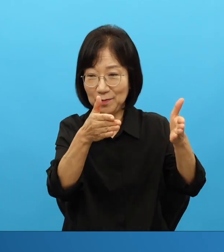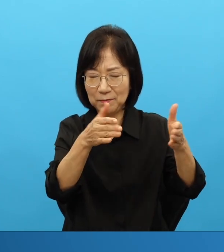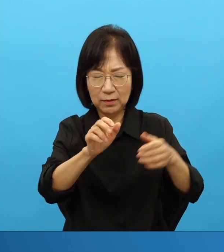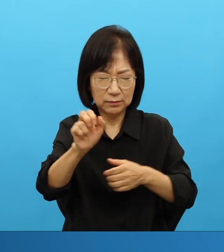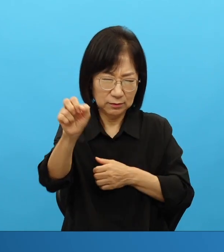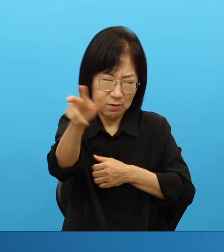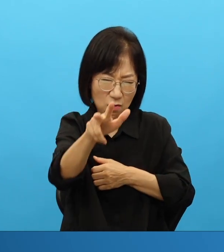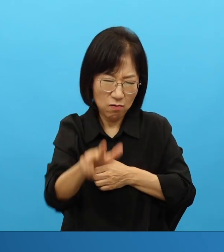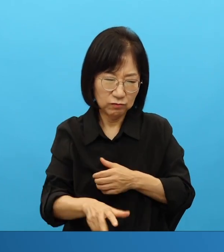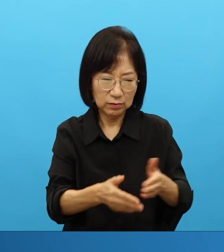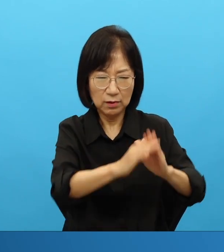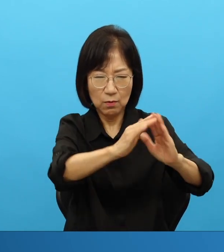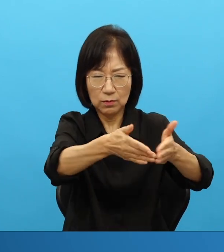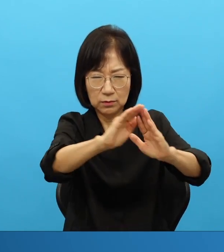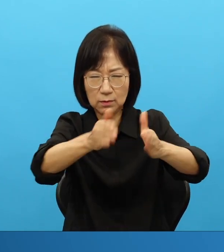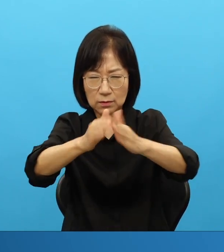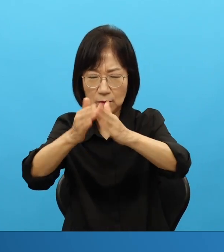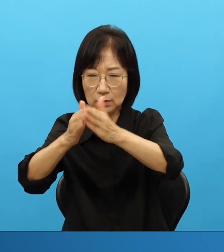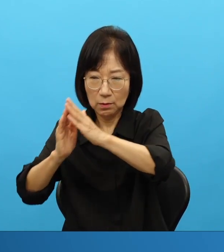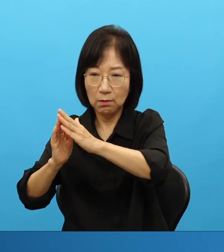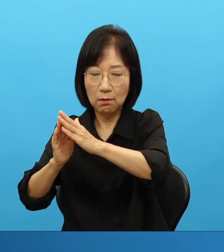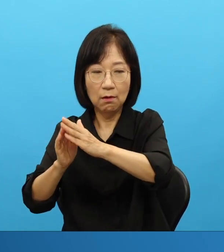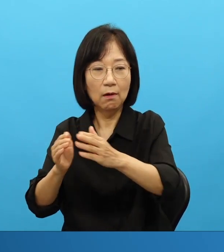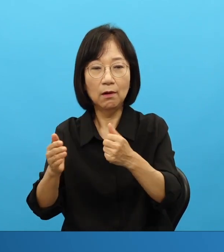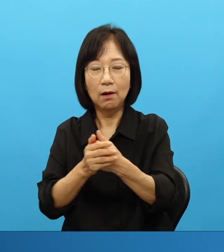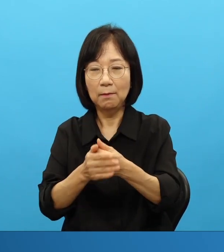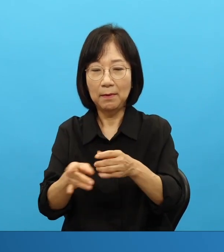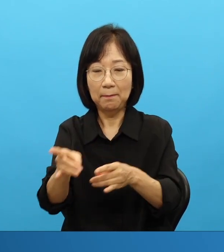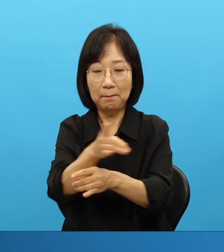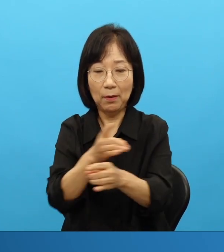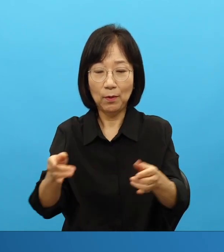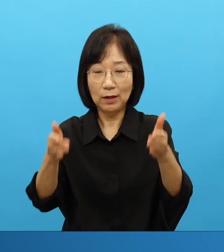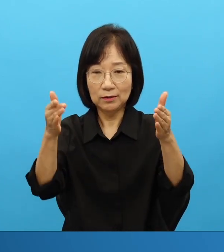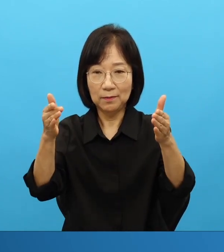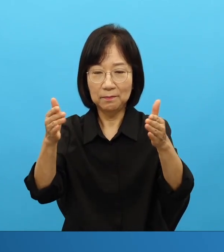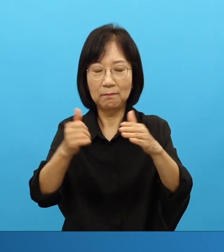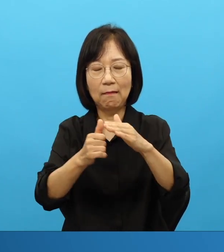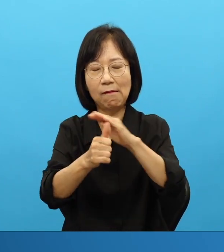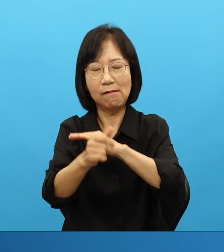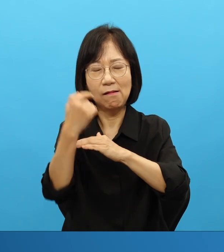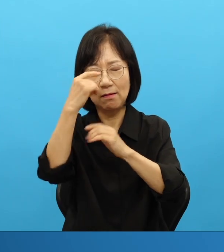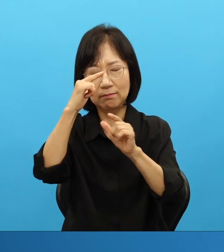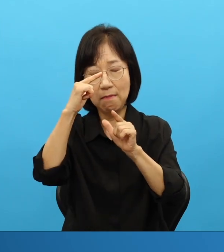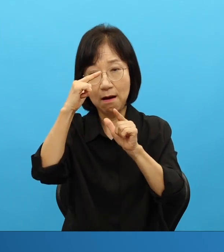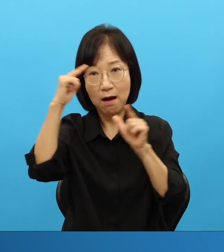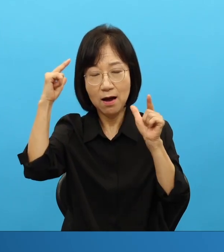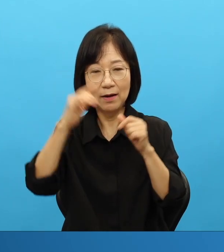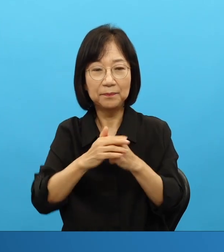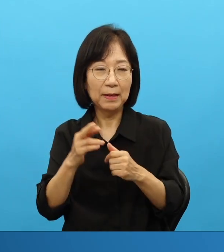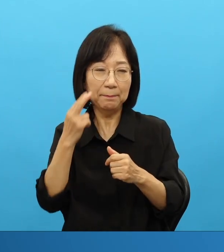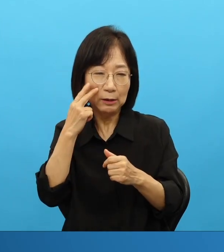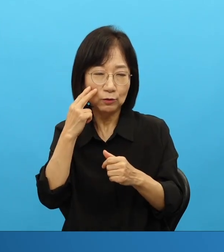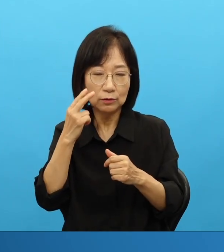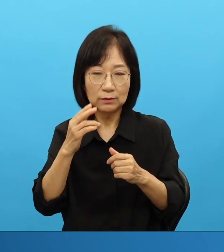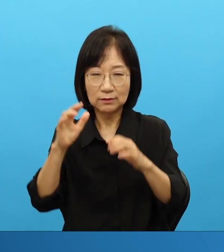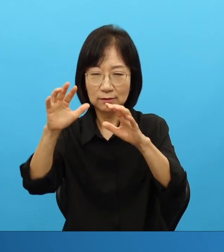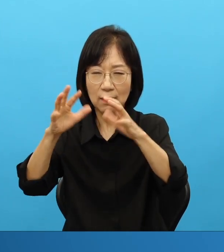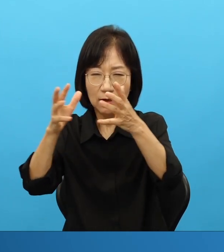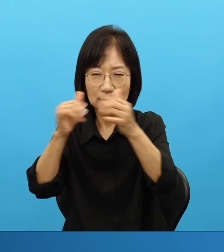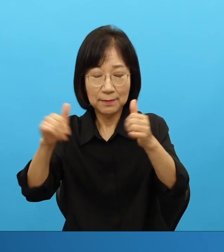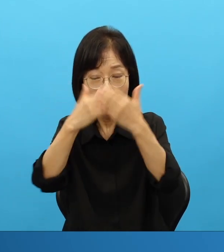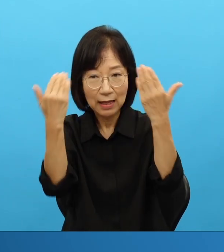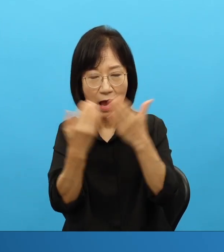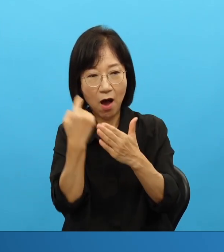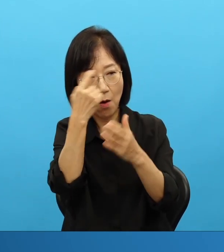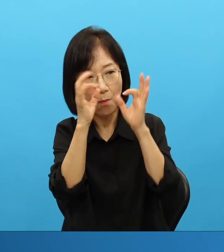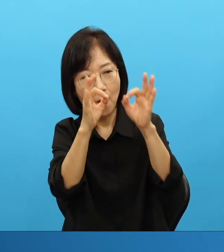all throughout America. 백화점 왕 됐잖아요. And he became the king of department stores. 그래서 뭐 미국과 세계에서 모르는 사람이 와서 많은 영향을 주고. To the point